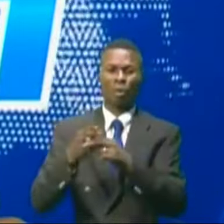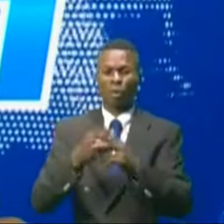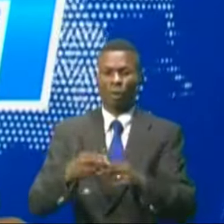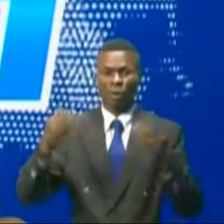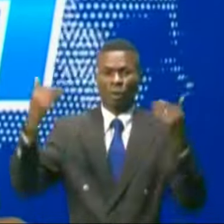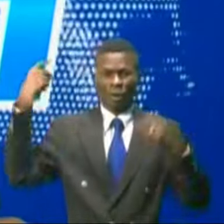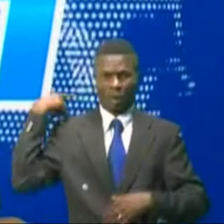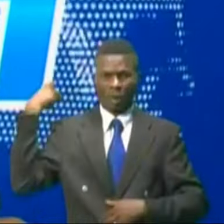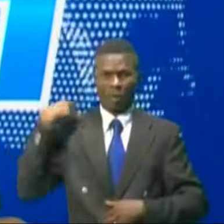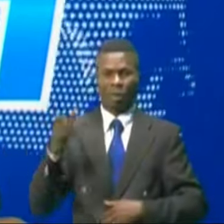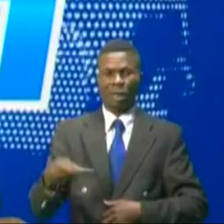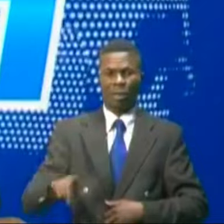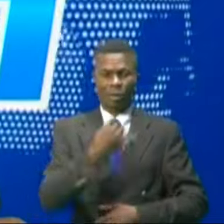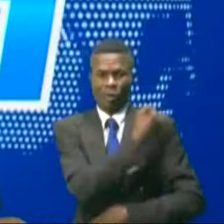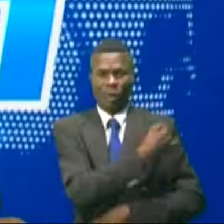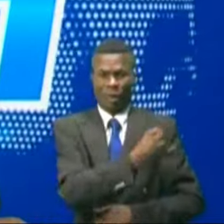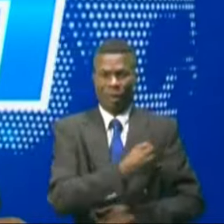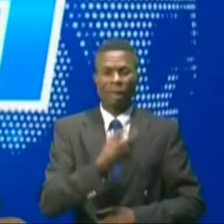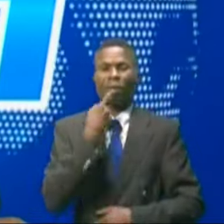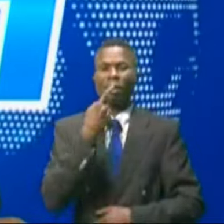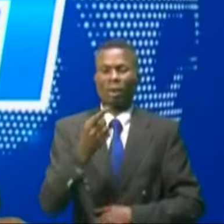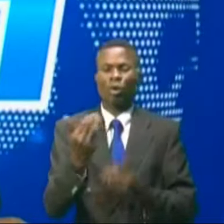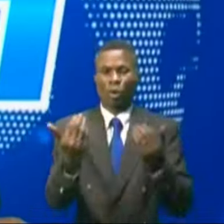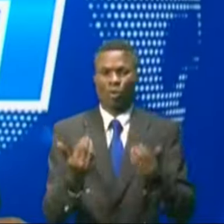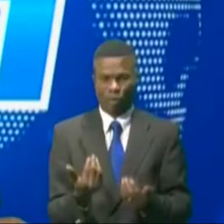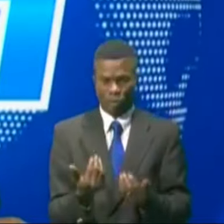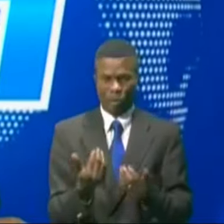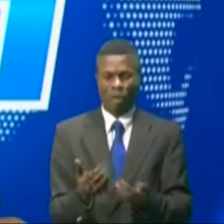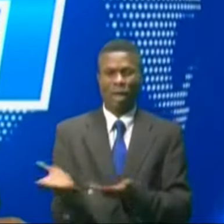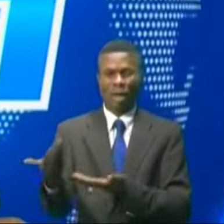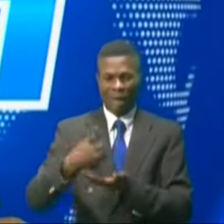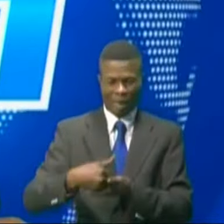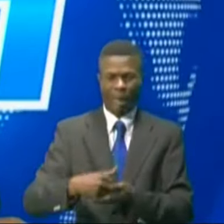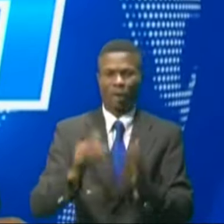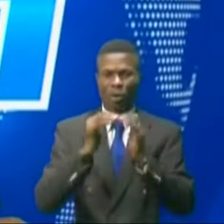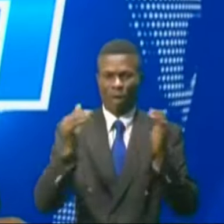cette province ont exprimé leurs vœux pour un retour de la